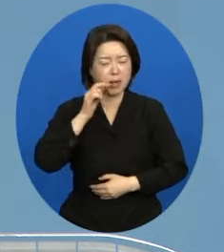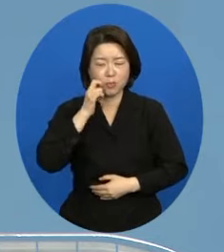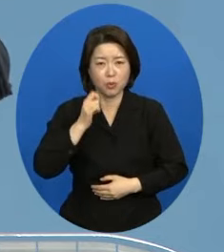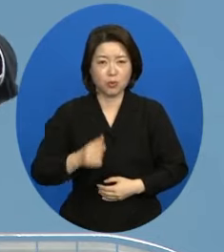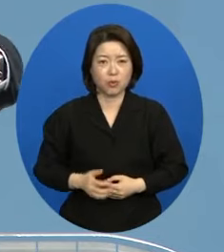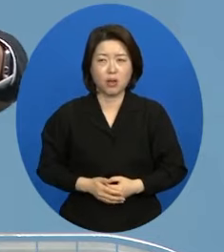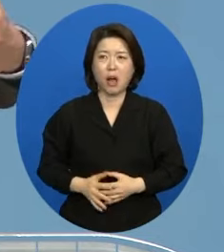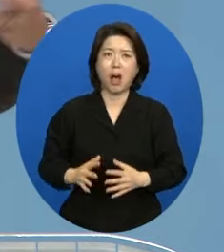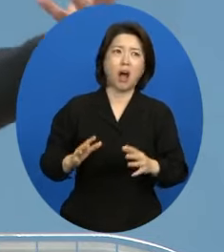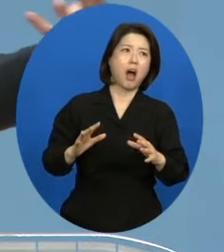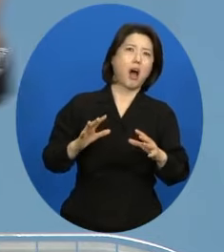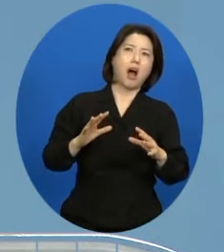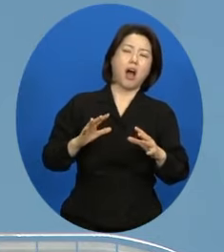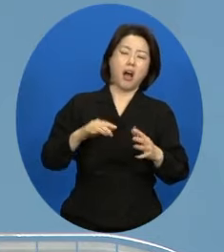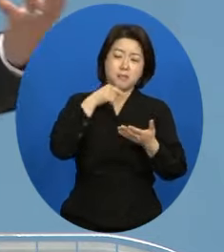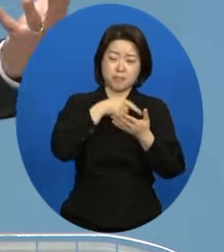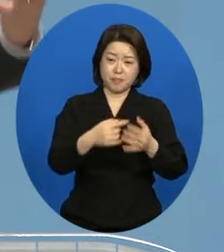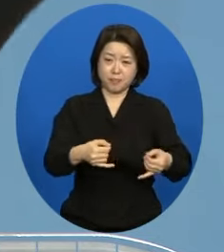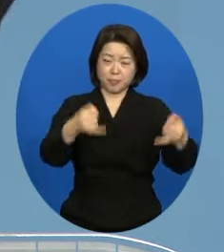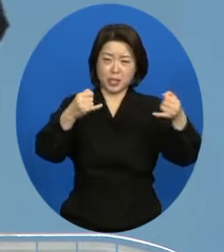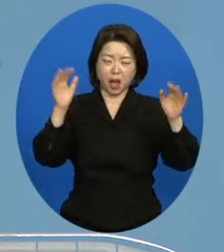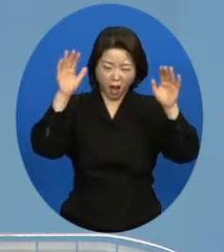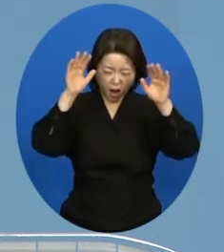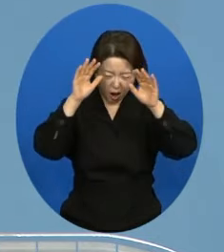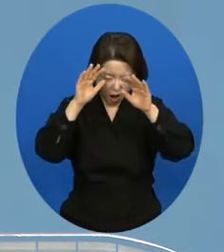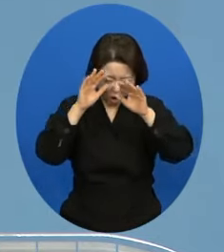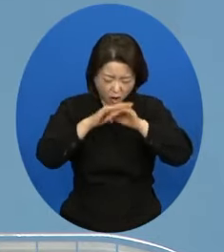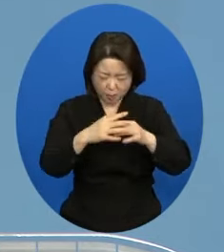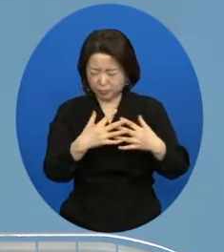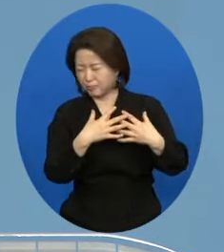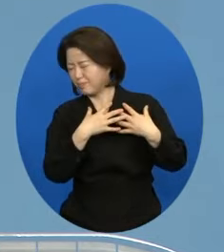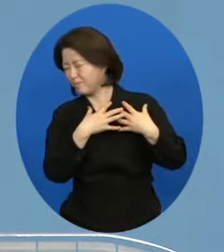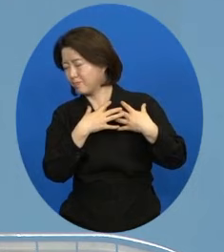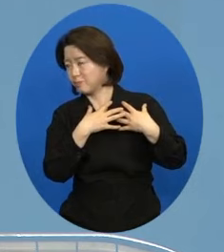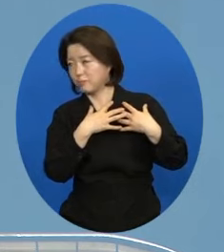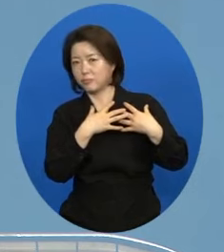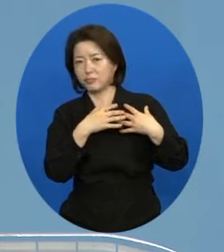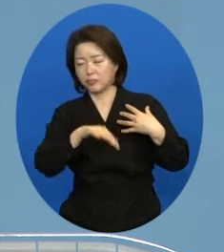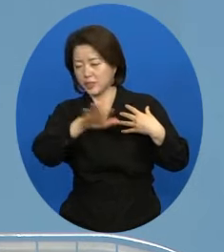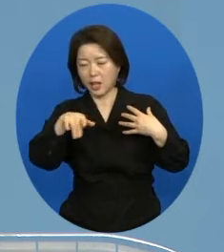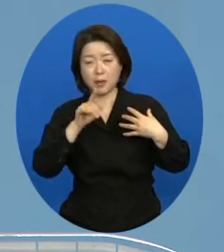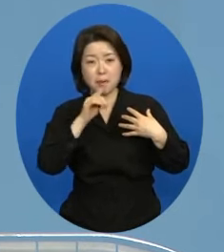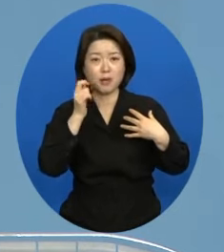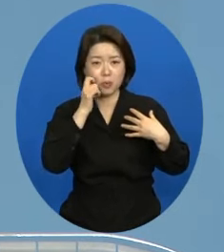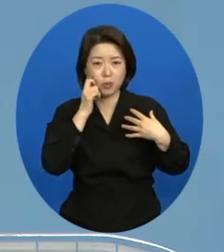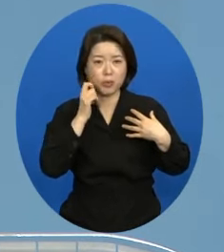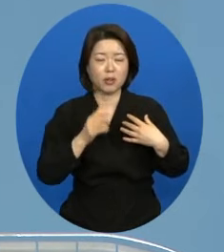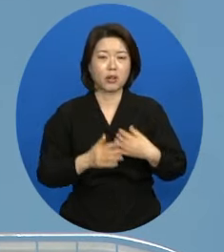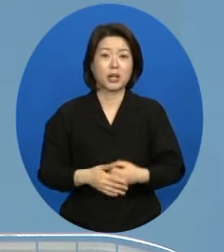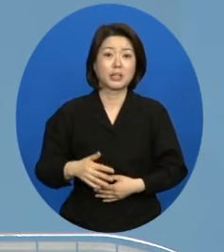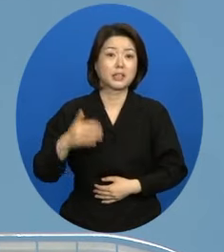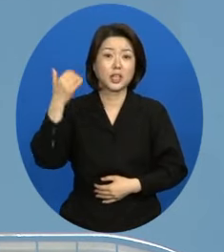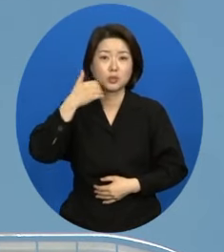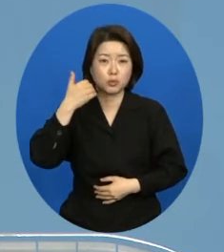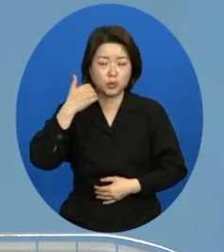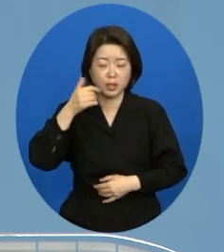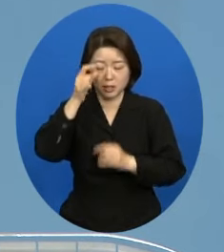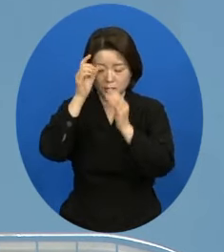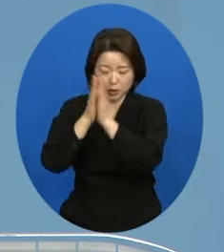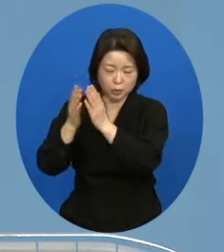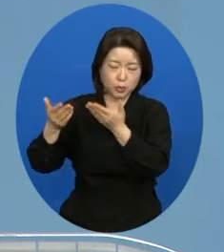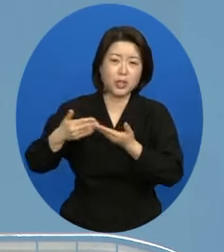압도된 거예이 빛과이 어두움의 압도를 당한 겁니다 그러나 누군가가 그런 기도를